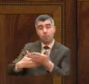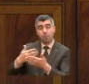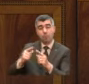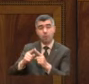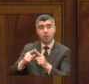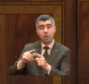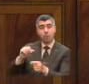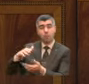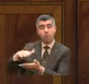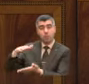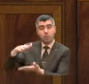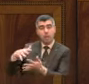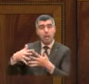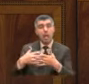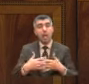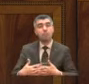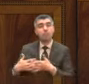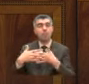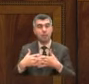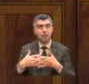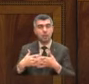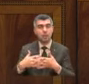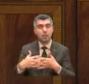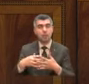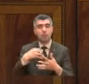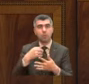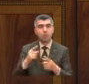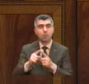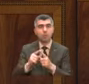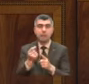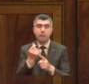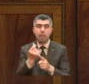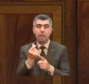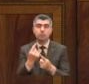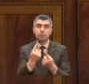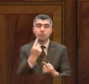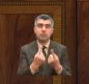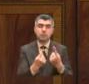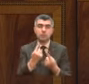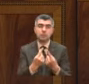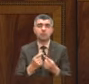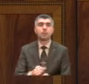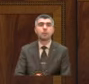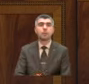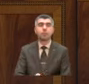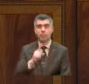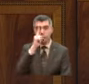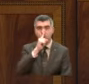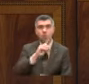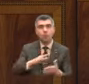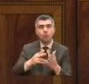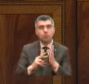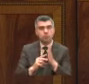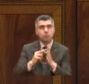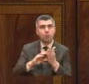باوروبا، مرتبطه حتى بامريكا لانها ولات مصدر، وما دام مرتبطه بامريكا تاثر شي شويه على الكلفه ديال الغاز، في انتظار ان شاء الله ان ننتقل